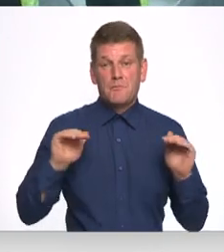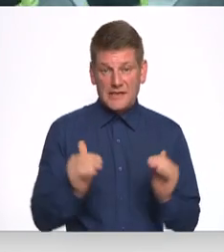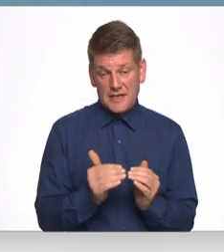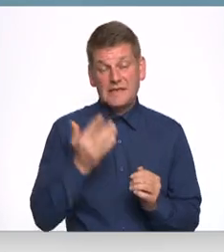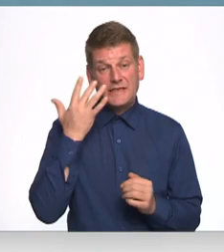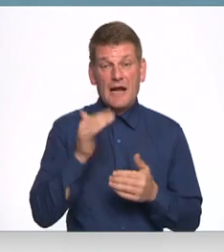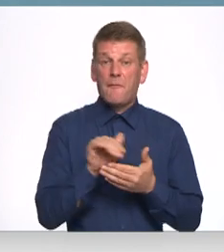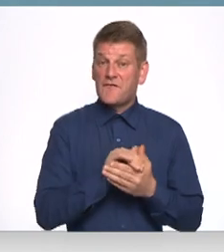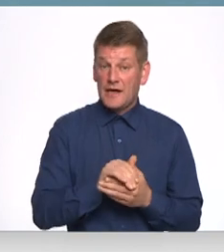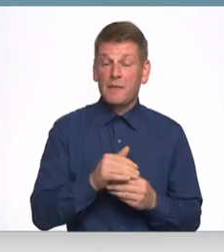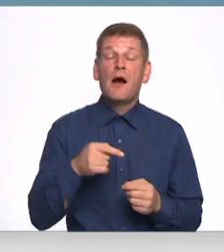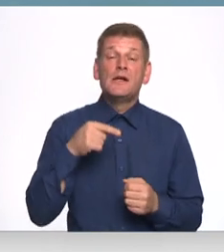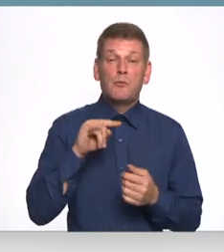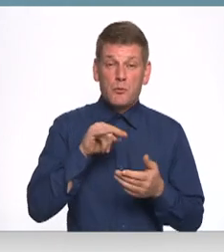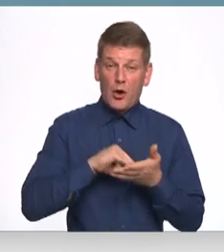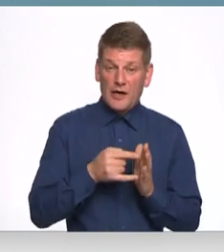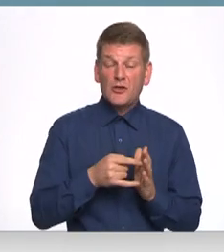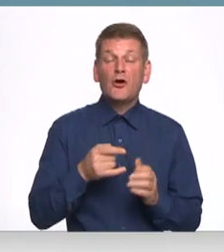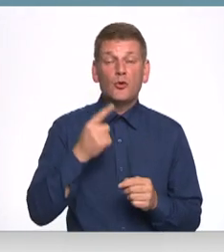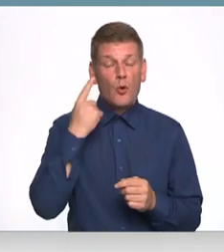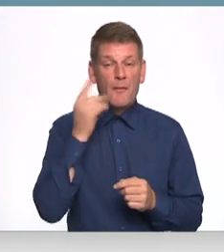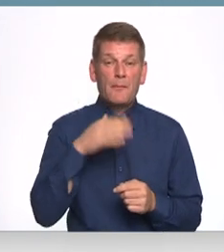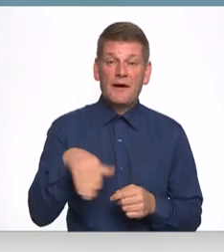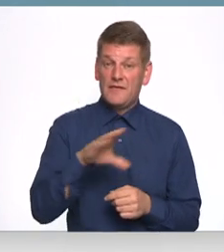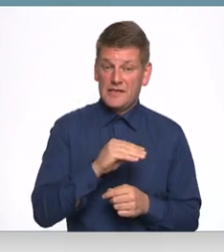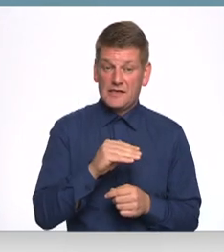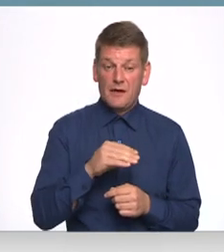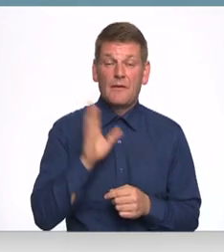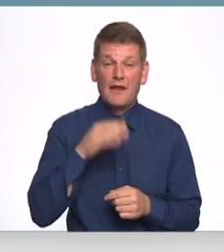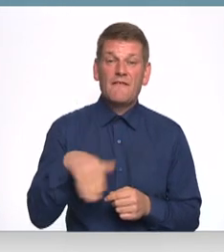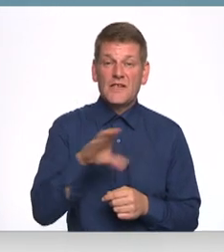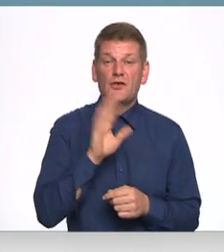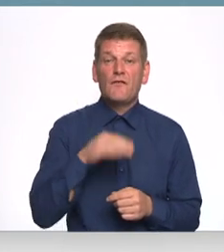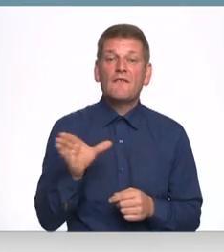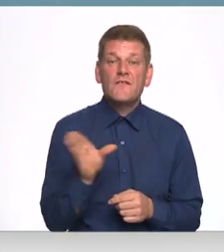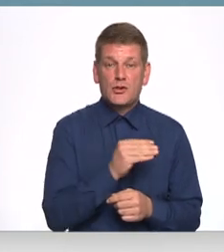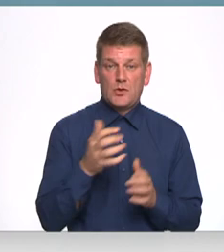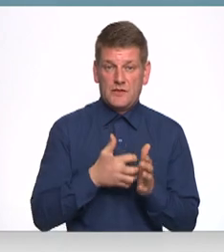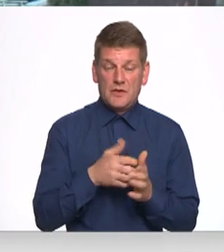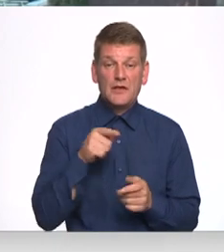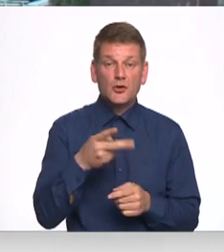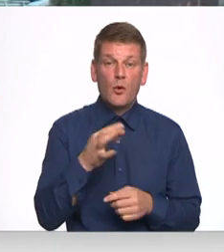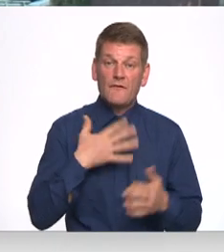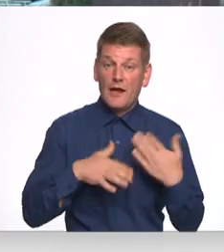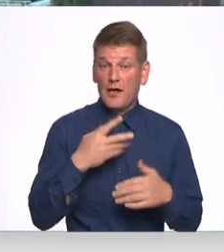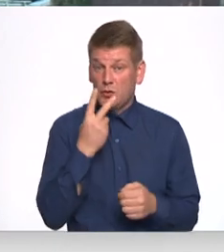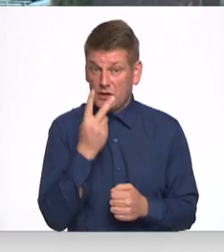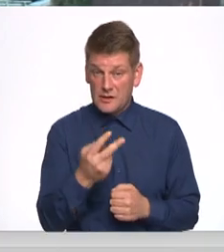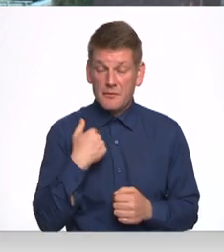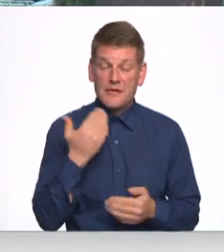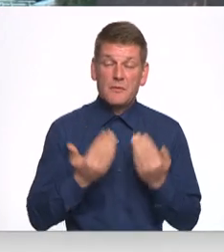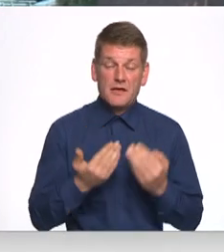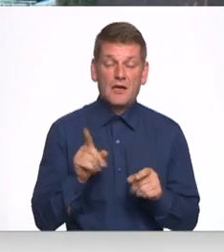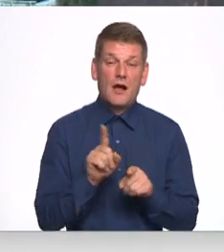apvienībā. Ir svarīgi, ka projektējot tiek domāts par visiem, lai visi var visu izmantot. Tas, ko mēs vēlētos redzēt, droši vien, ka mēs arī